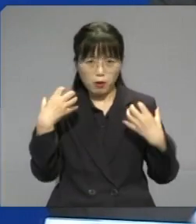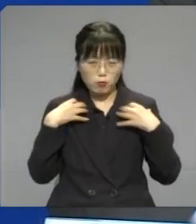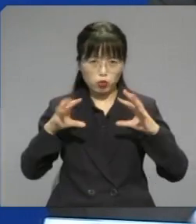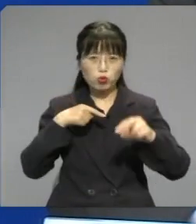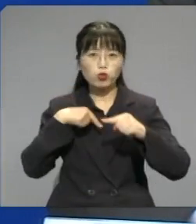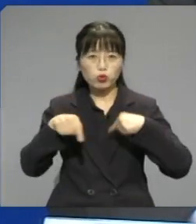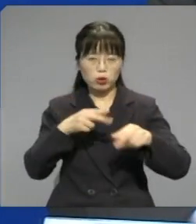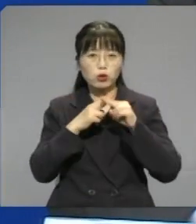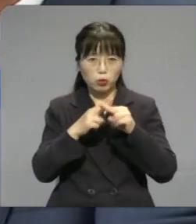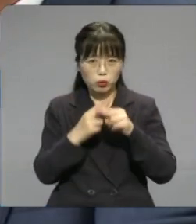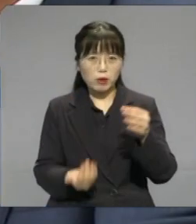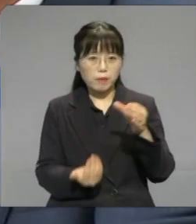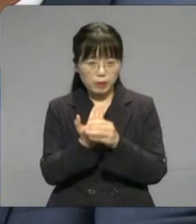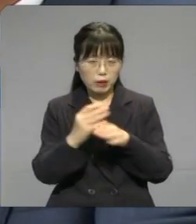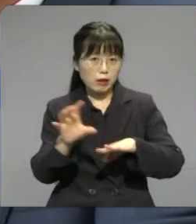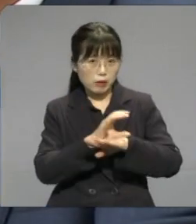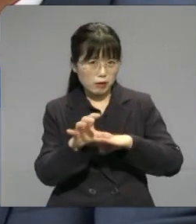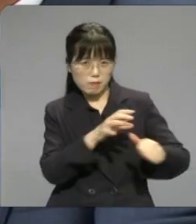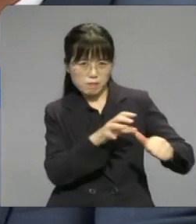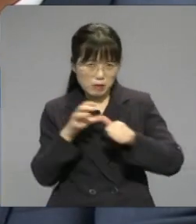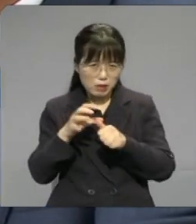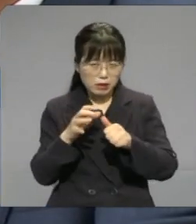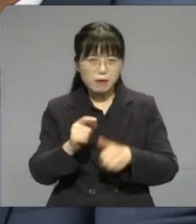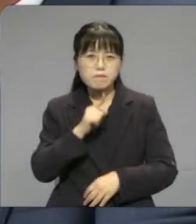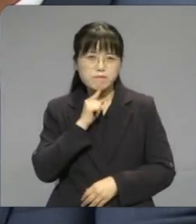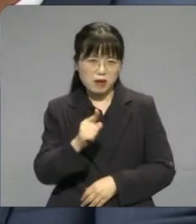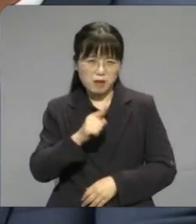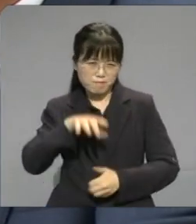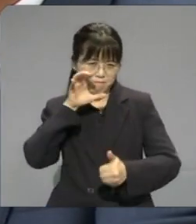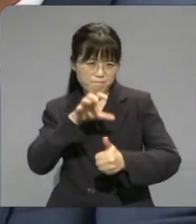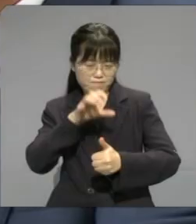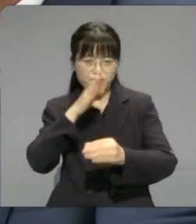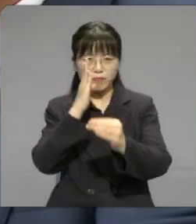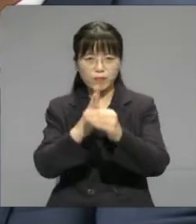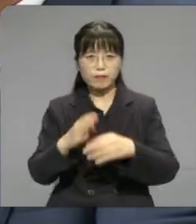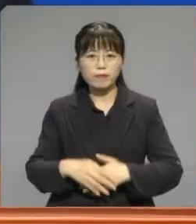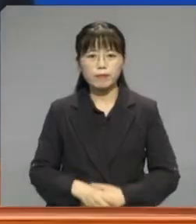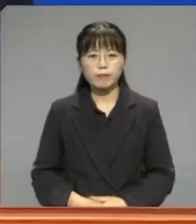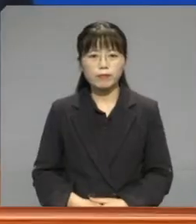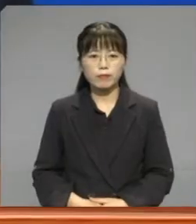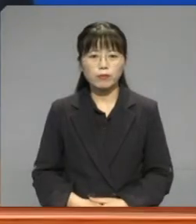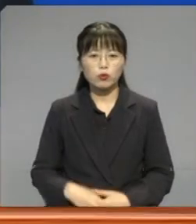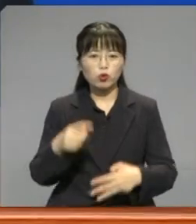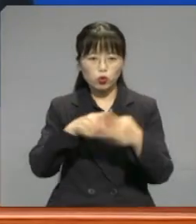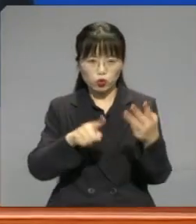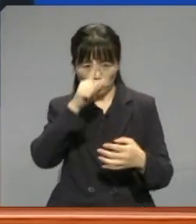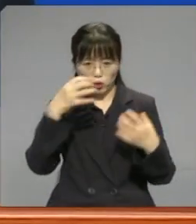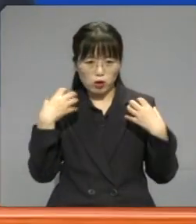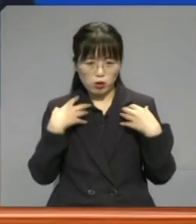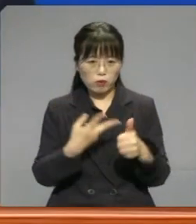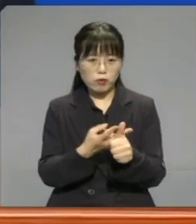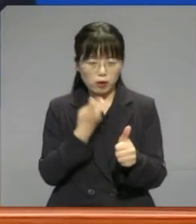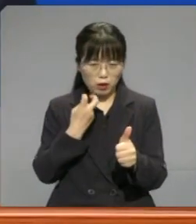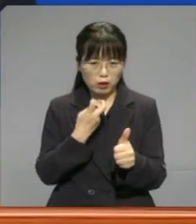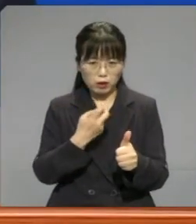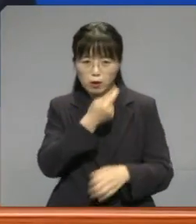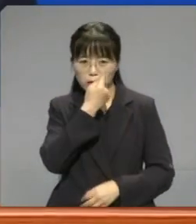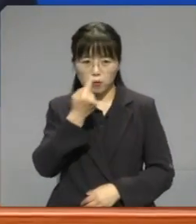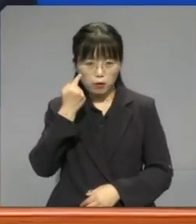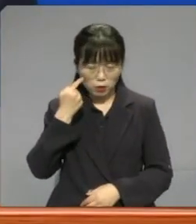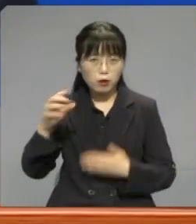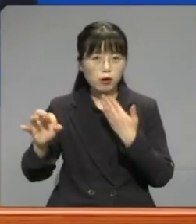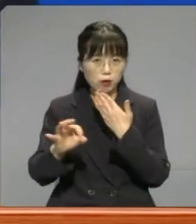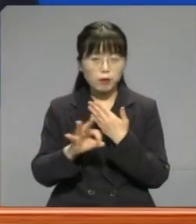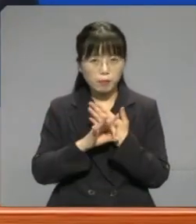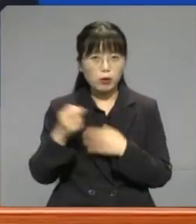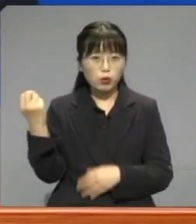국정농단 사태를 밝힌 태블릿 PC에 빗대며 거세게 몰아붙였습니다. 윤석열 정권 탄핵의 스모킹